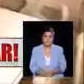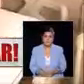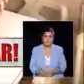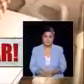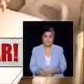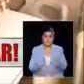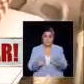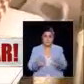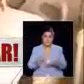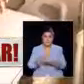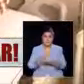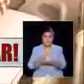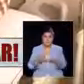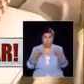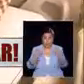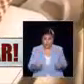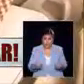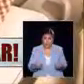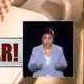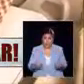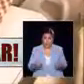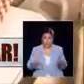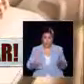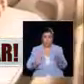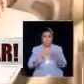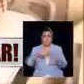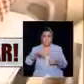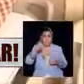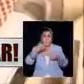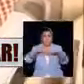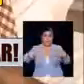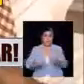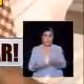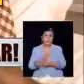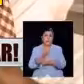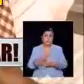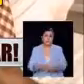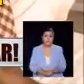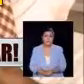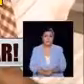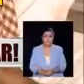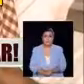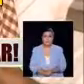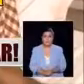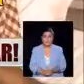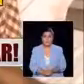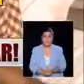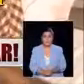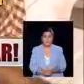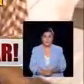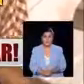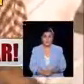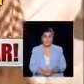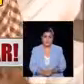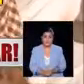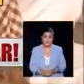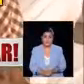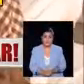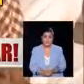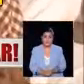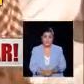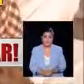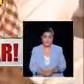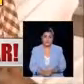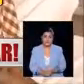tamamlayamadık. Tam nikaha kıyılacaktı ki karşılarına bir başka engel daha çıktı. Tam yasaklar bitti. 2 gün sonra eşim halı saha